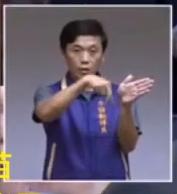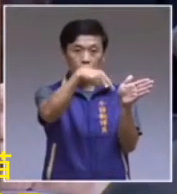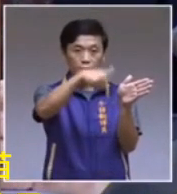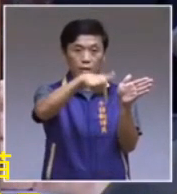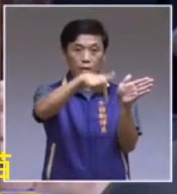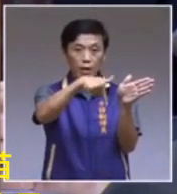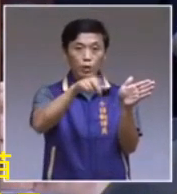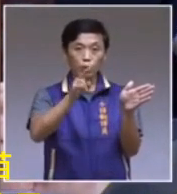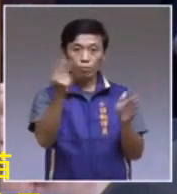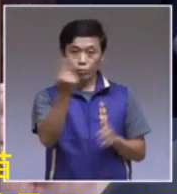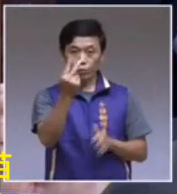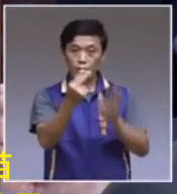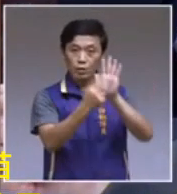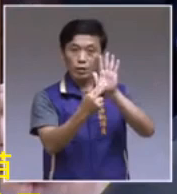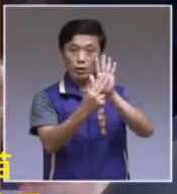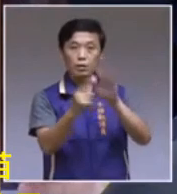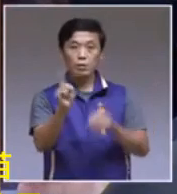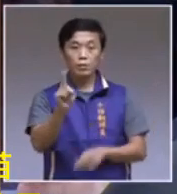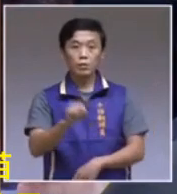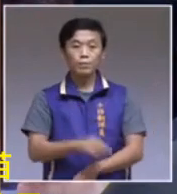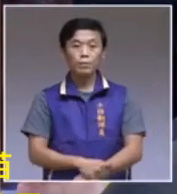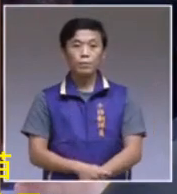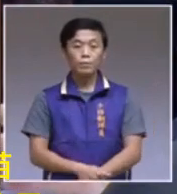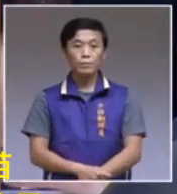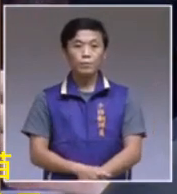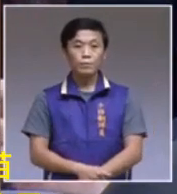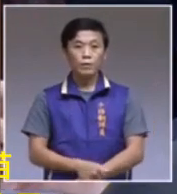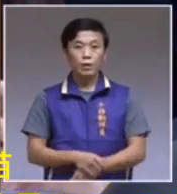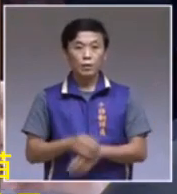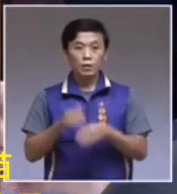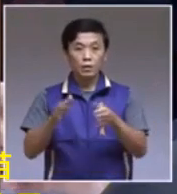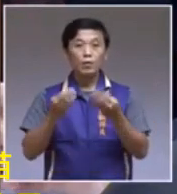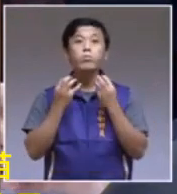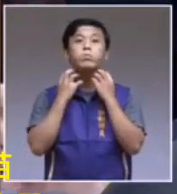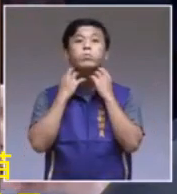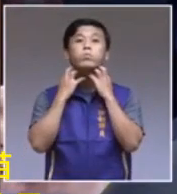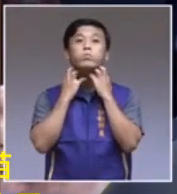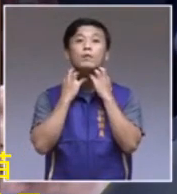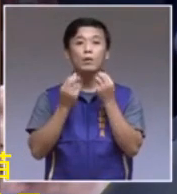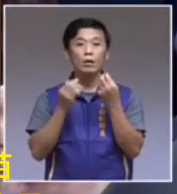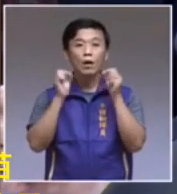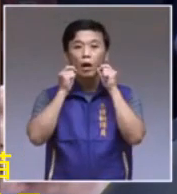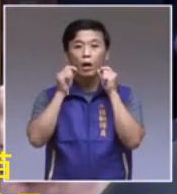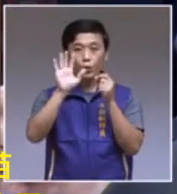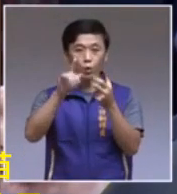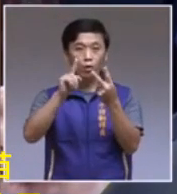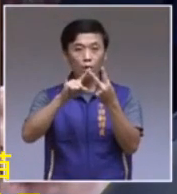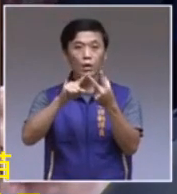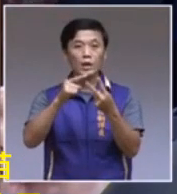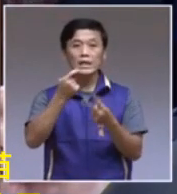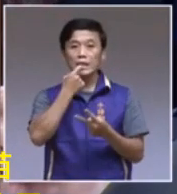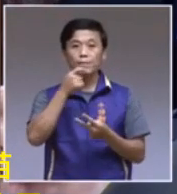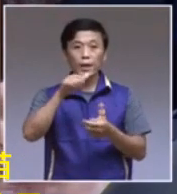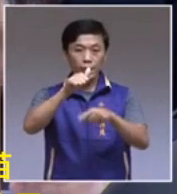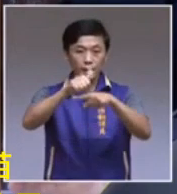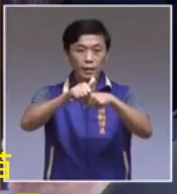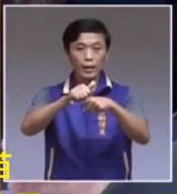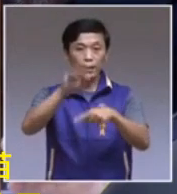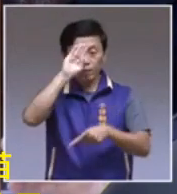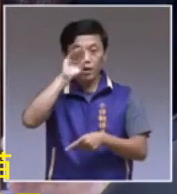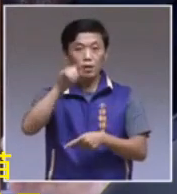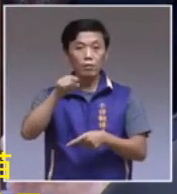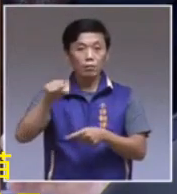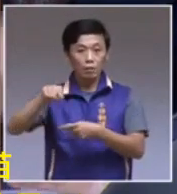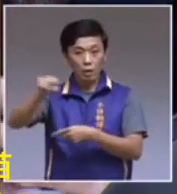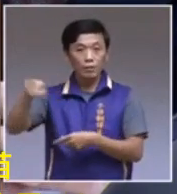别要跟大家说明的，是有一些淋巴癌或者是白血病的病人，那目前